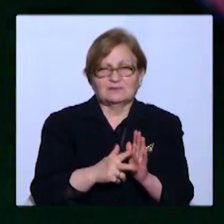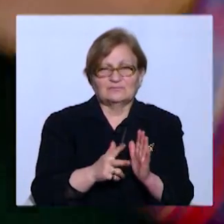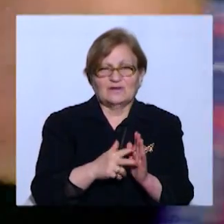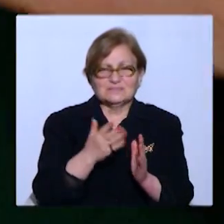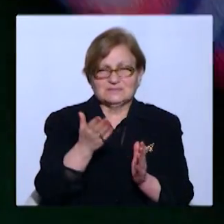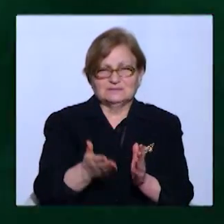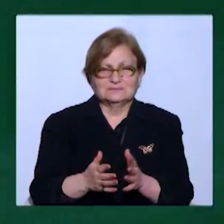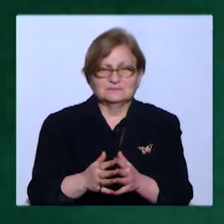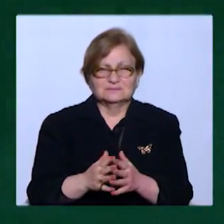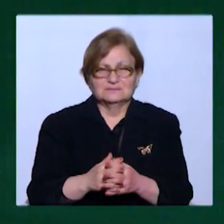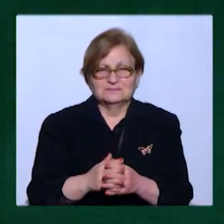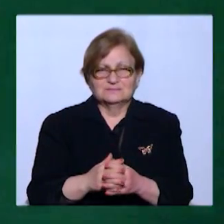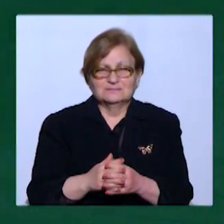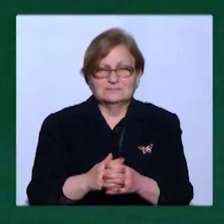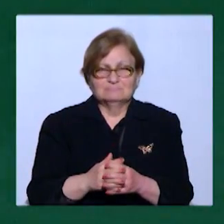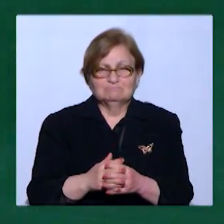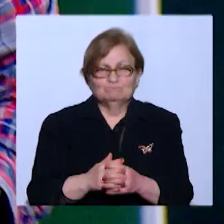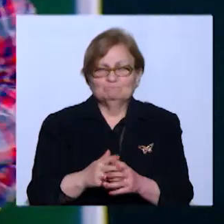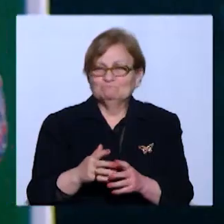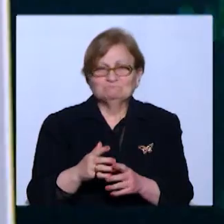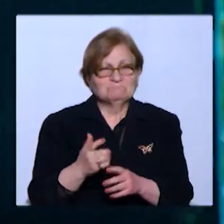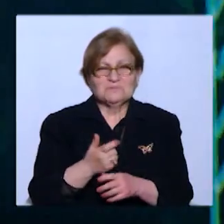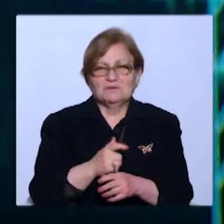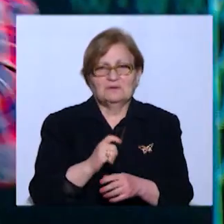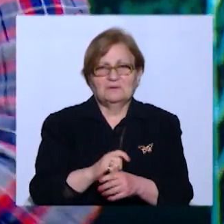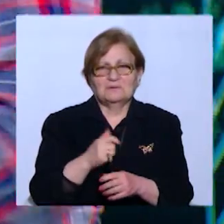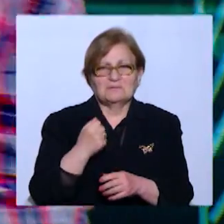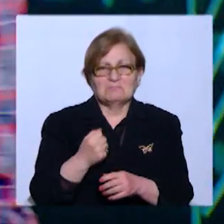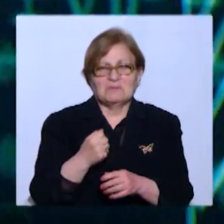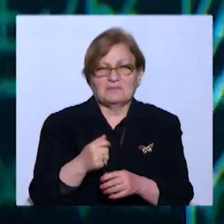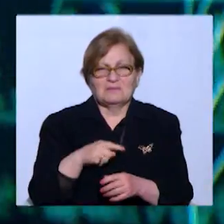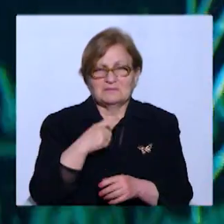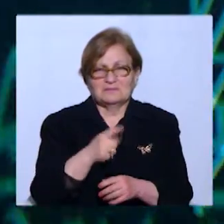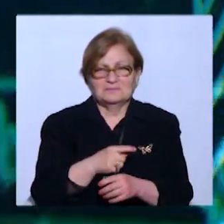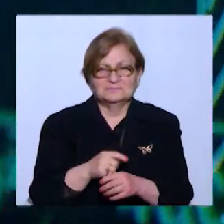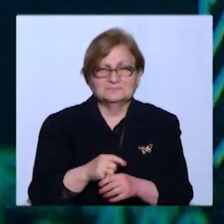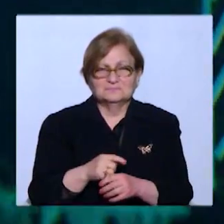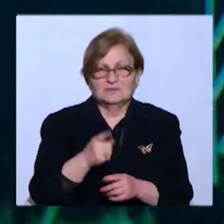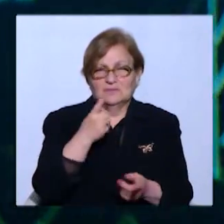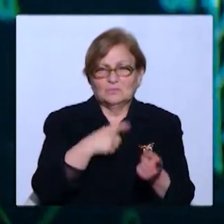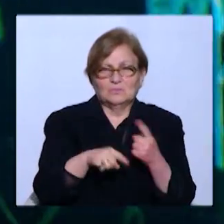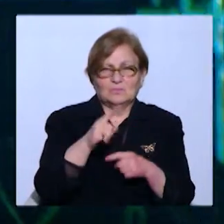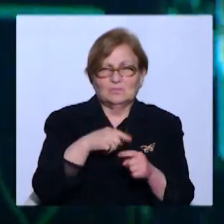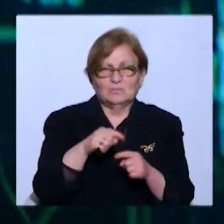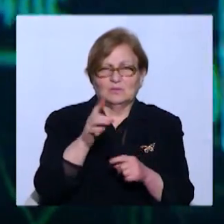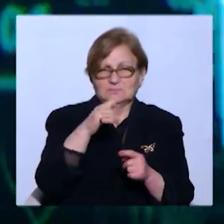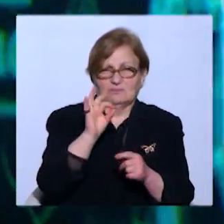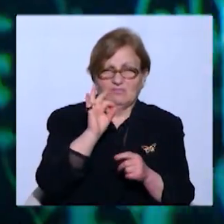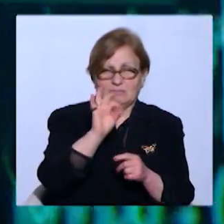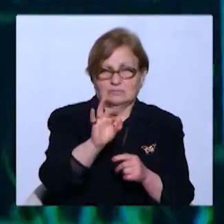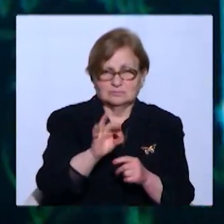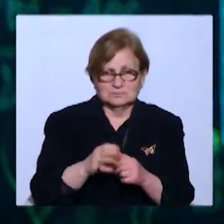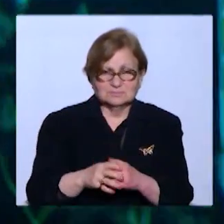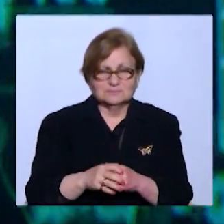ნაკლებია 8-ზე. ძალიან მაგარია. მოდი ისევ დავაბრუნოთ ეს ღერები.